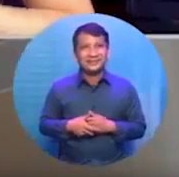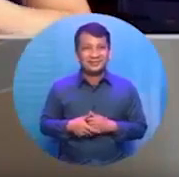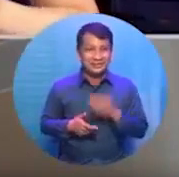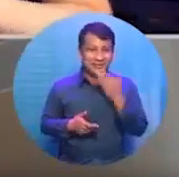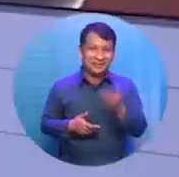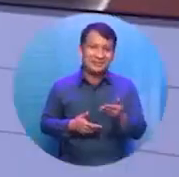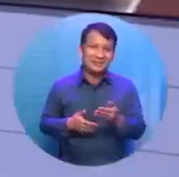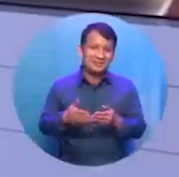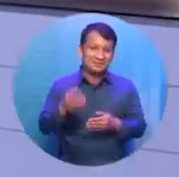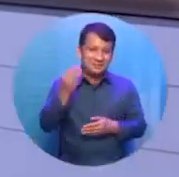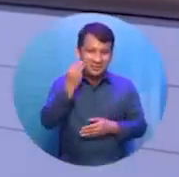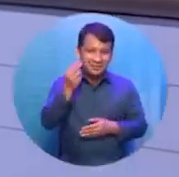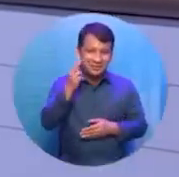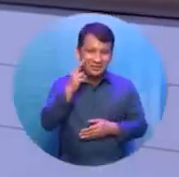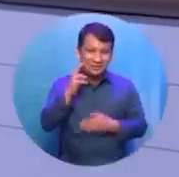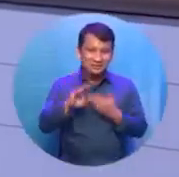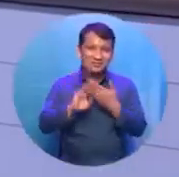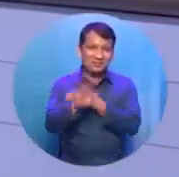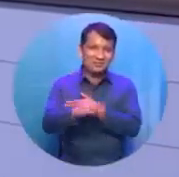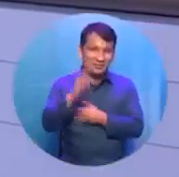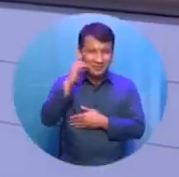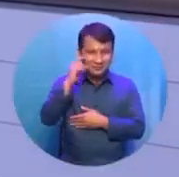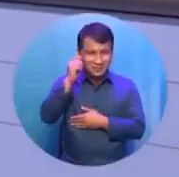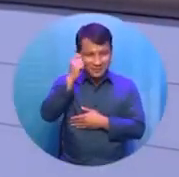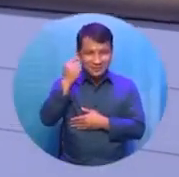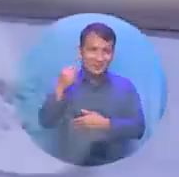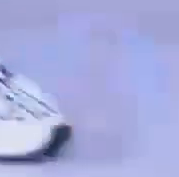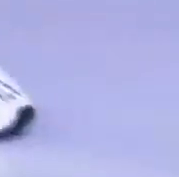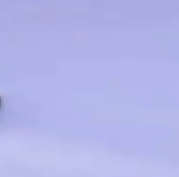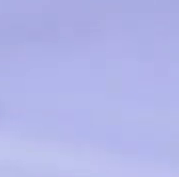Salamat siyang Marks. Magbabalik ba po ang idol in action?